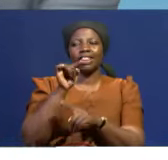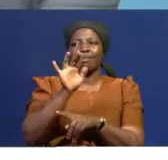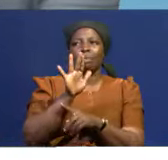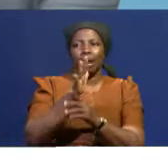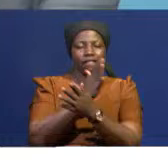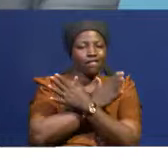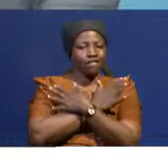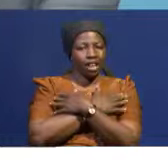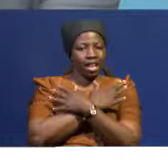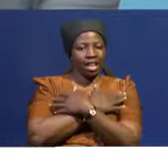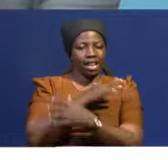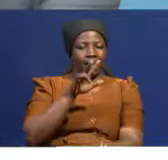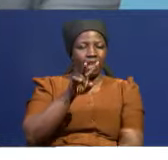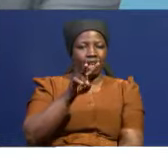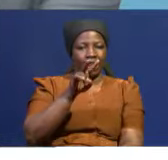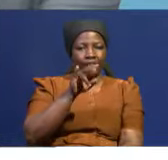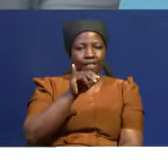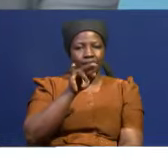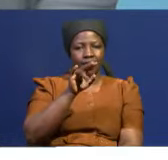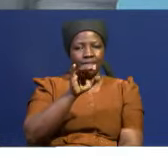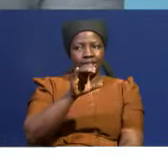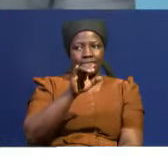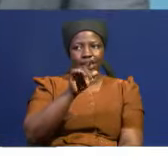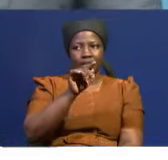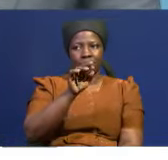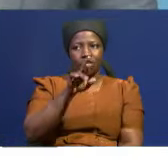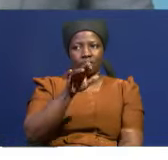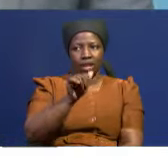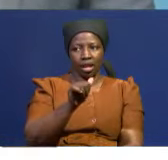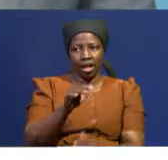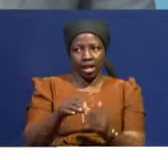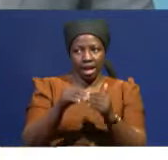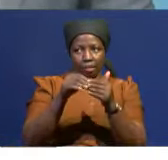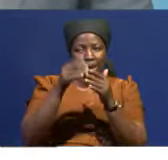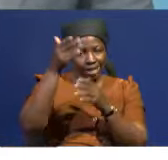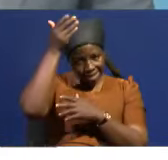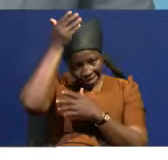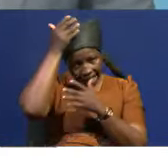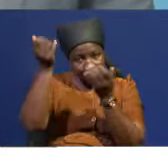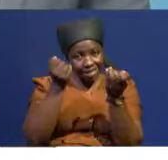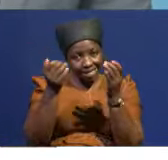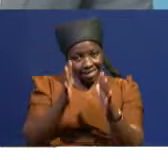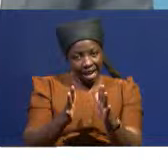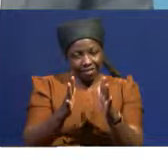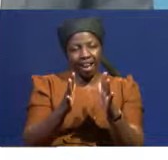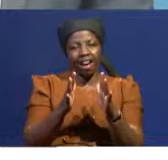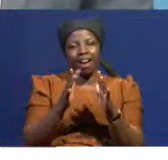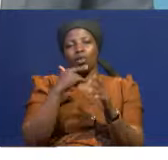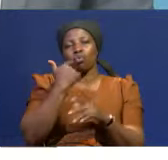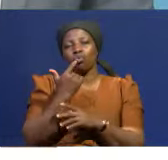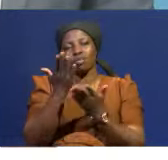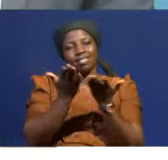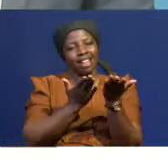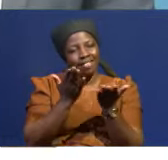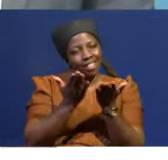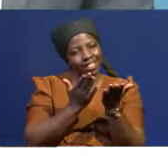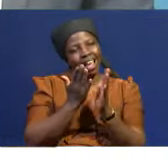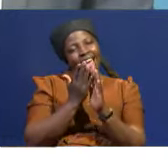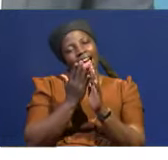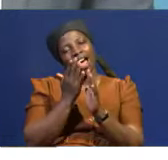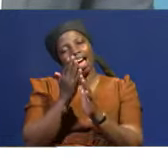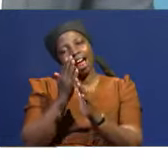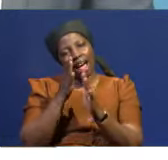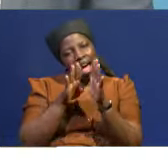35 kwa jina Victoria Muloki. Wakiongozwa na mwenyekiti wa madereva wa teksi ambazo huduma zao huagizwa kupitia